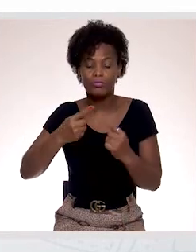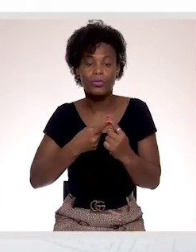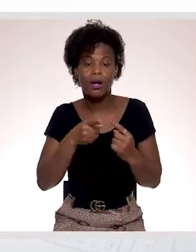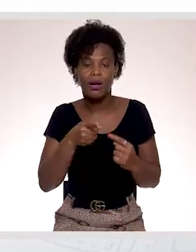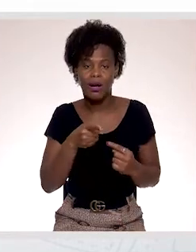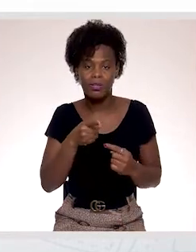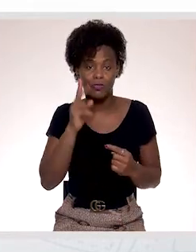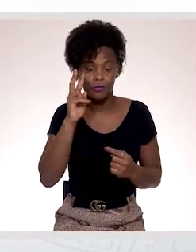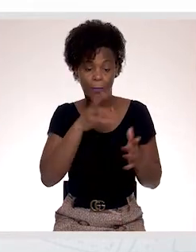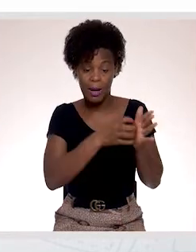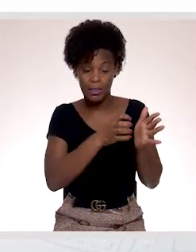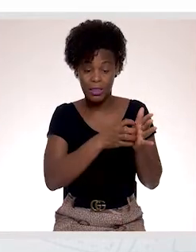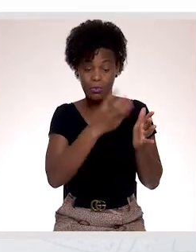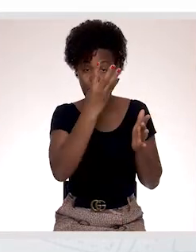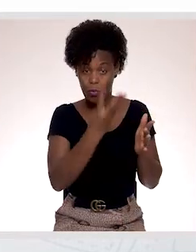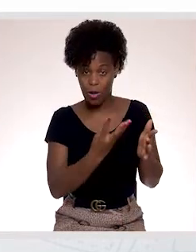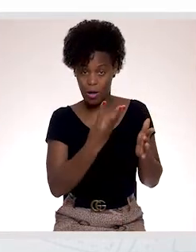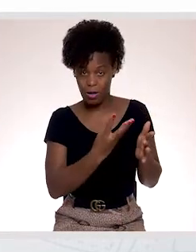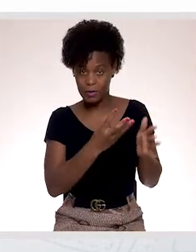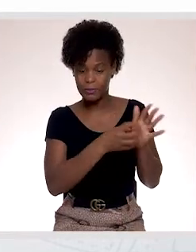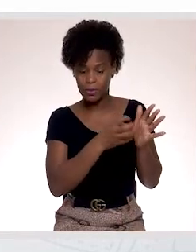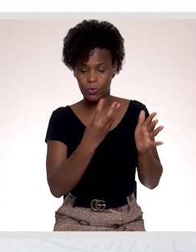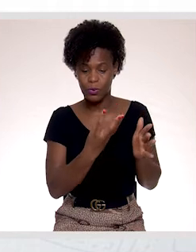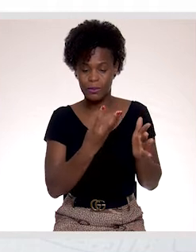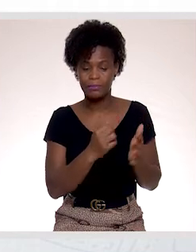Tu vois ici, tu as des images, tu as 4 images,